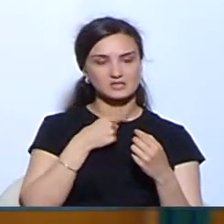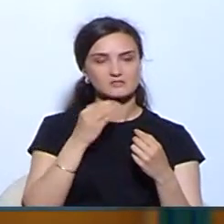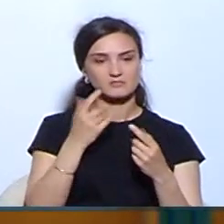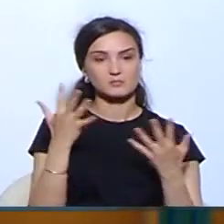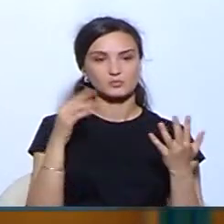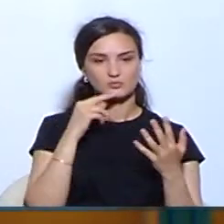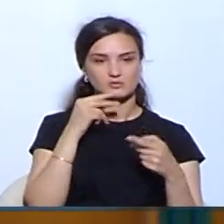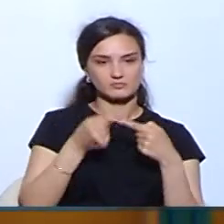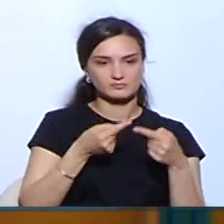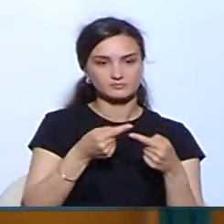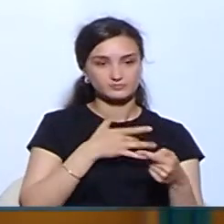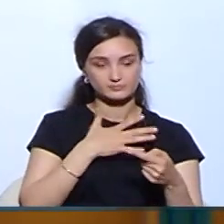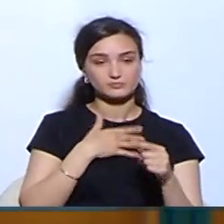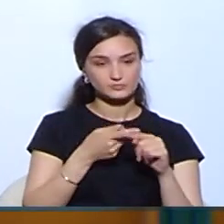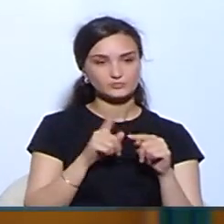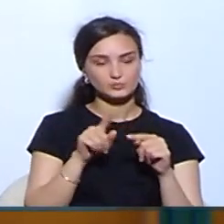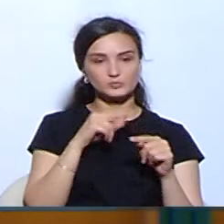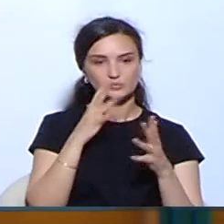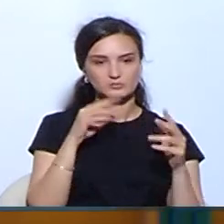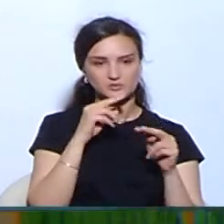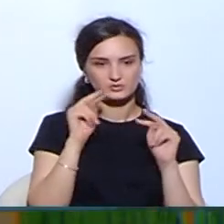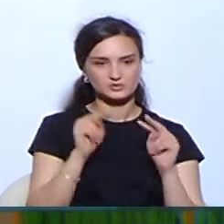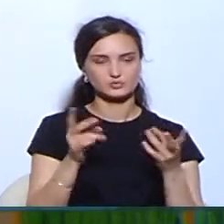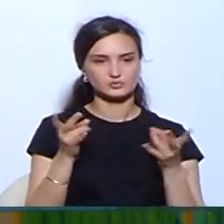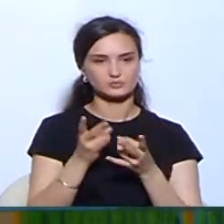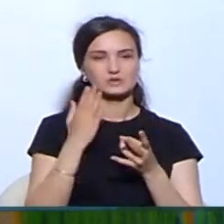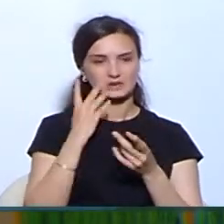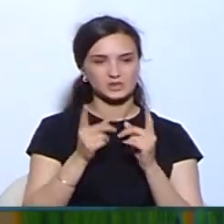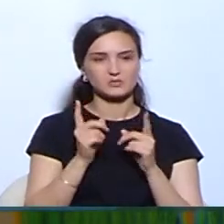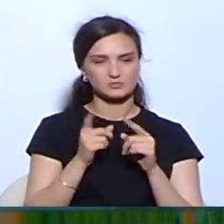ყურადღებით მოვეკიდოთ სიმსივნებს. ანუ რეალურად გამოვყოთ რისკი.